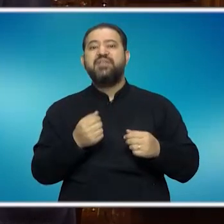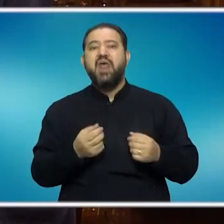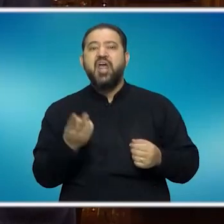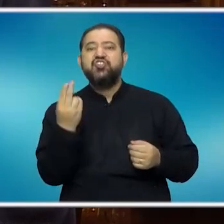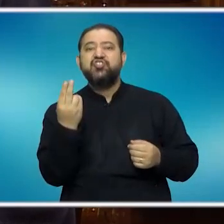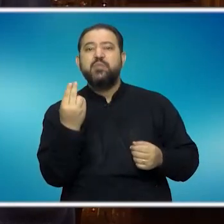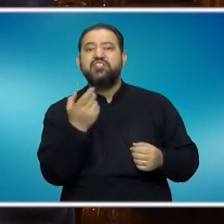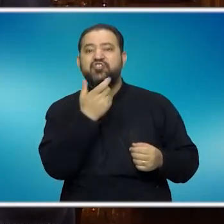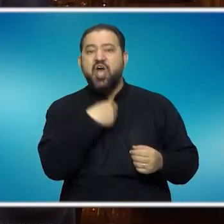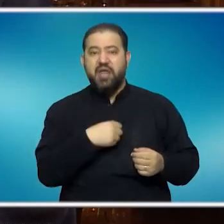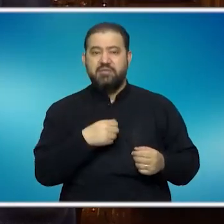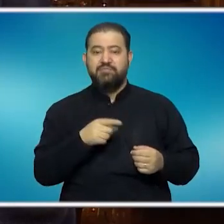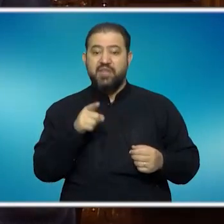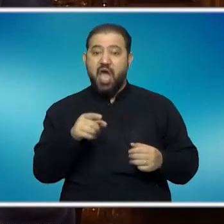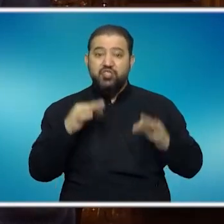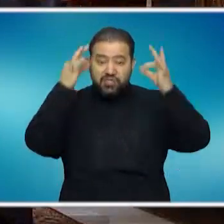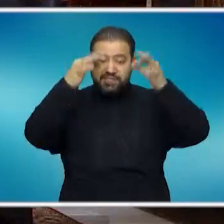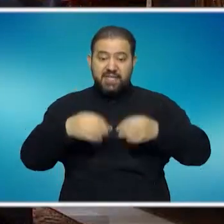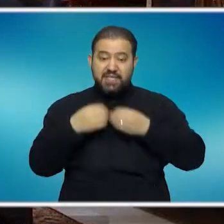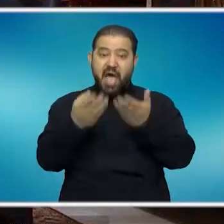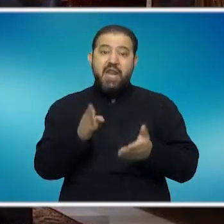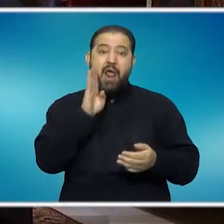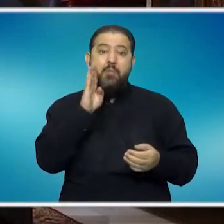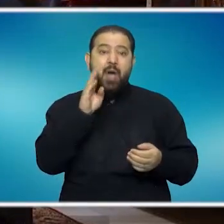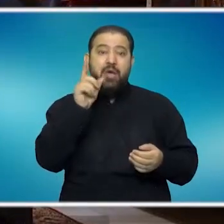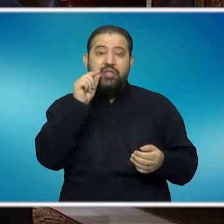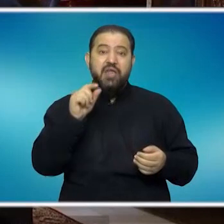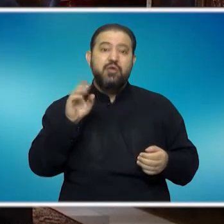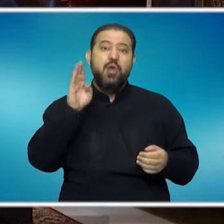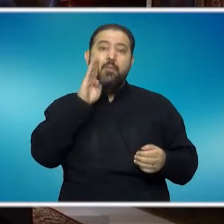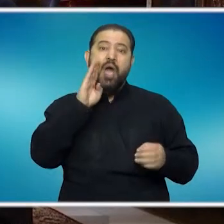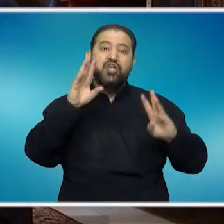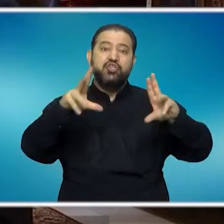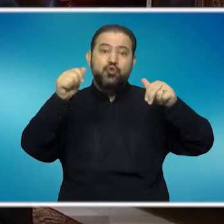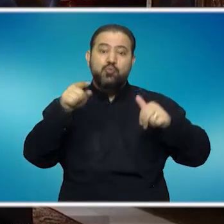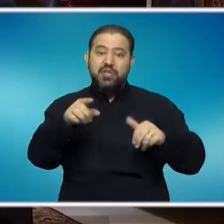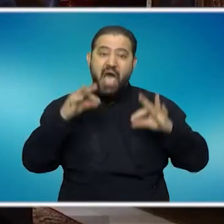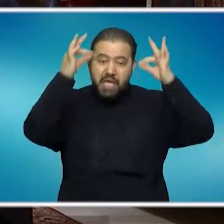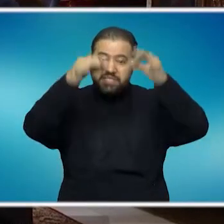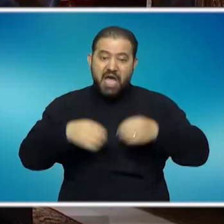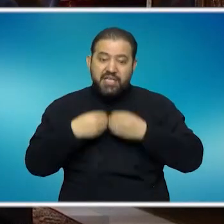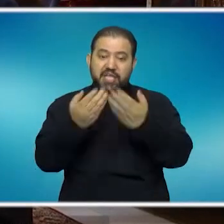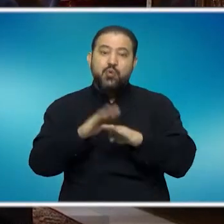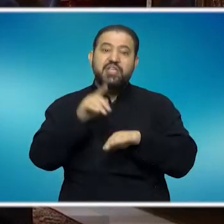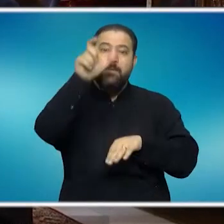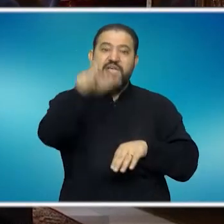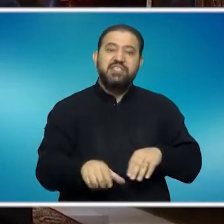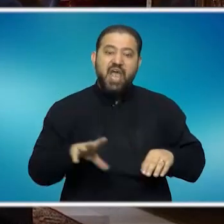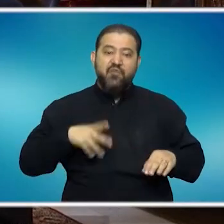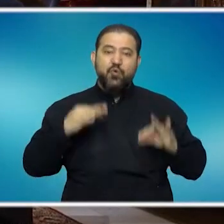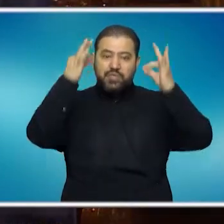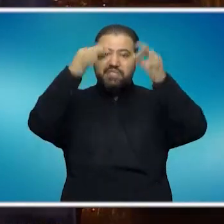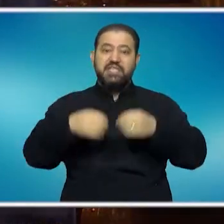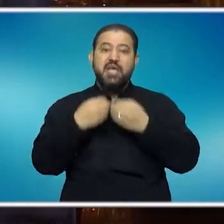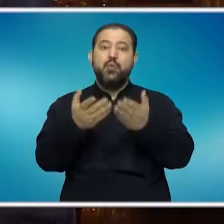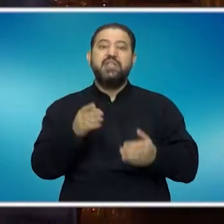Deci, ca să vedem, acel dar al Sfinților Ioachim și Ana a fost continuat de ea. Ea s-a dăruit pe sine, că a fost